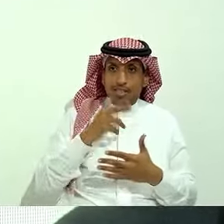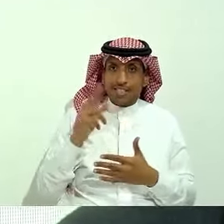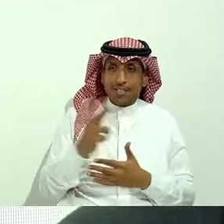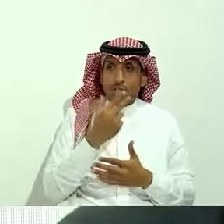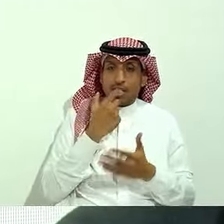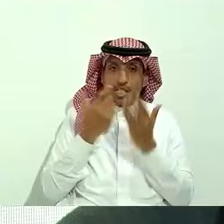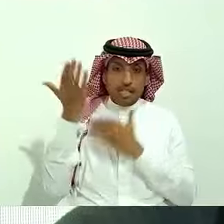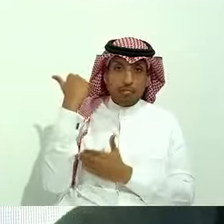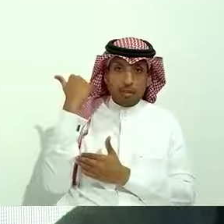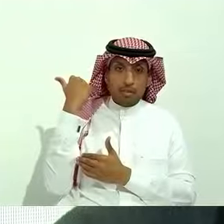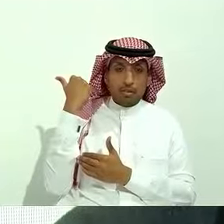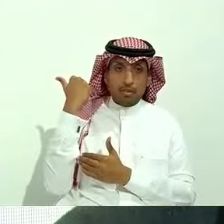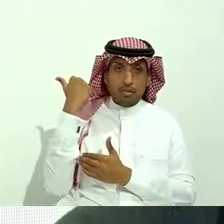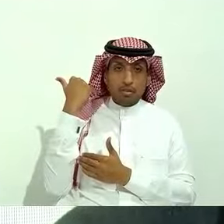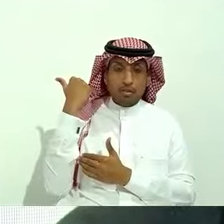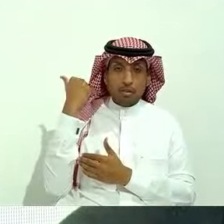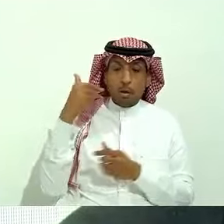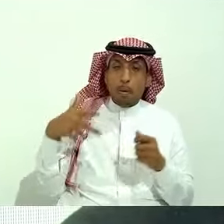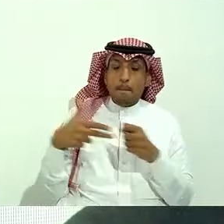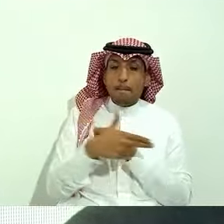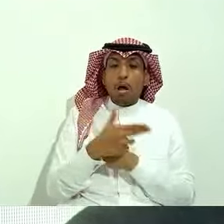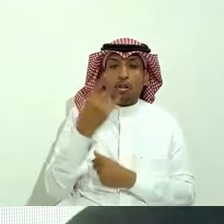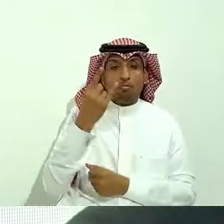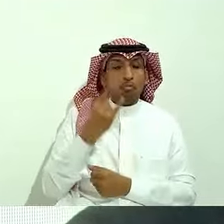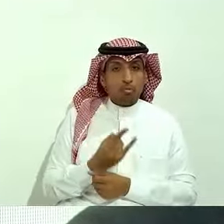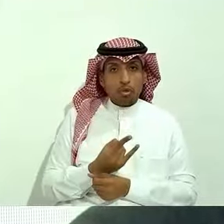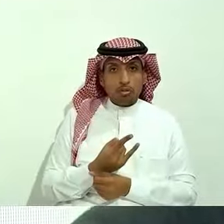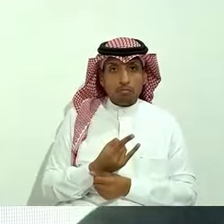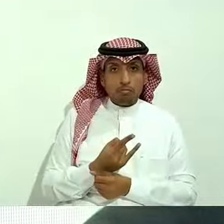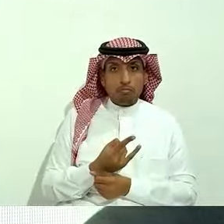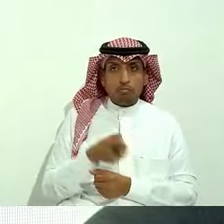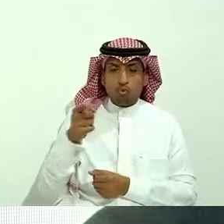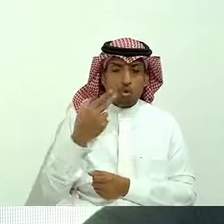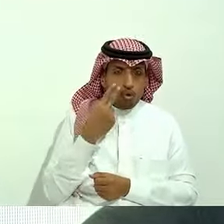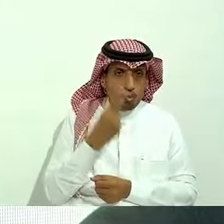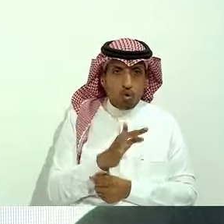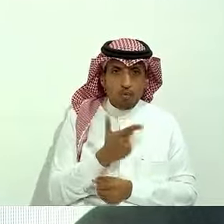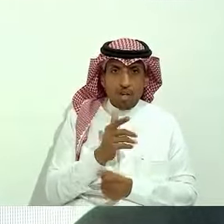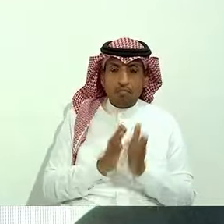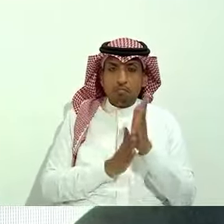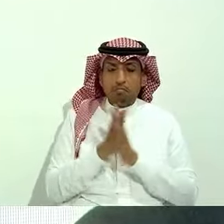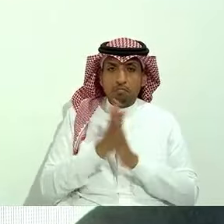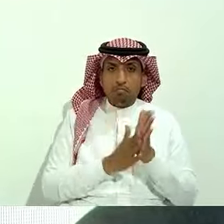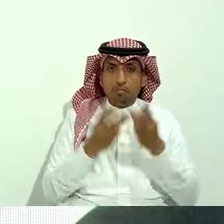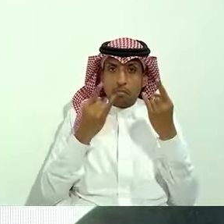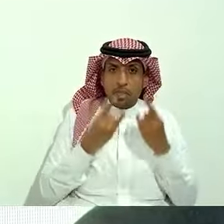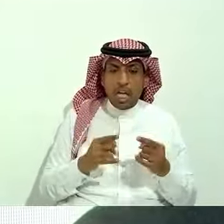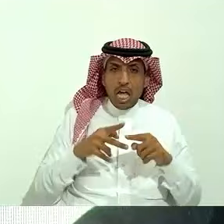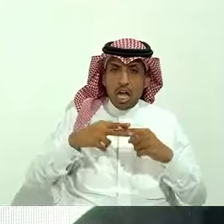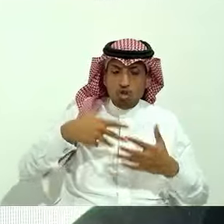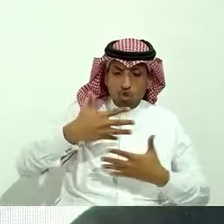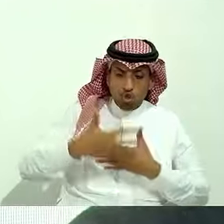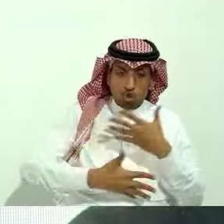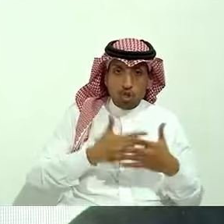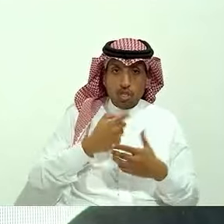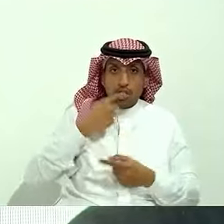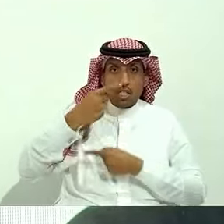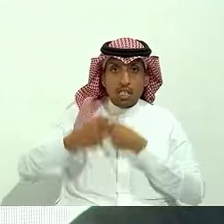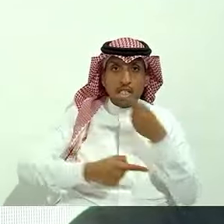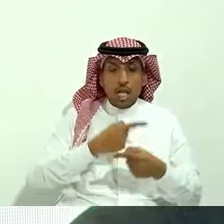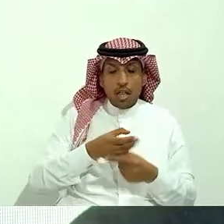الماضي، معرض جميل جدا ويوري كيف الاهتمام بالحرف عالميا، هذا معرض سنوي